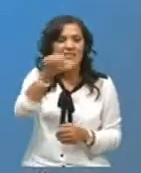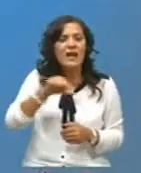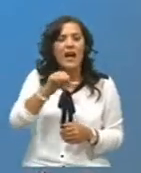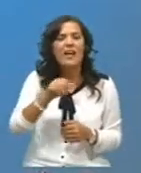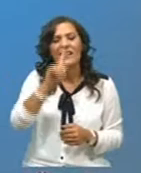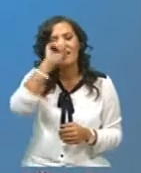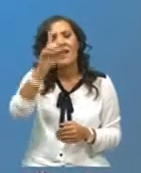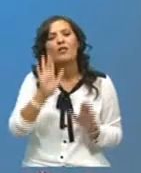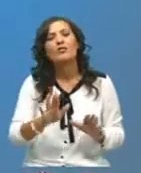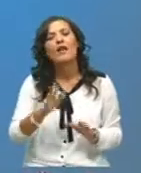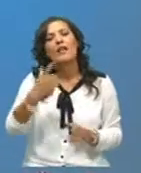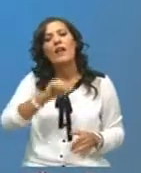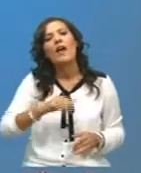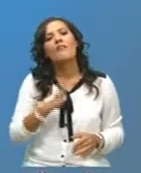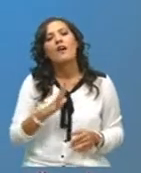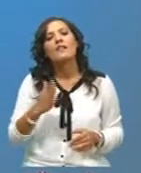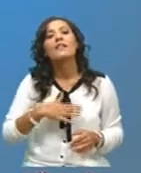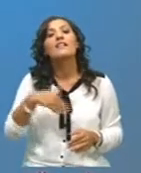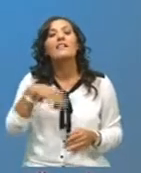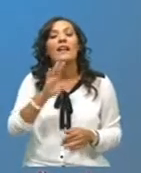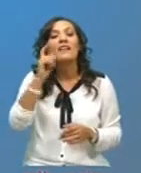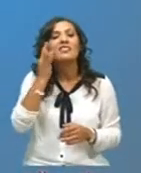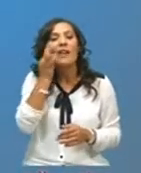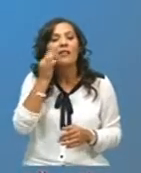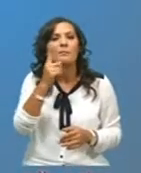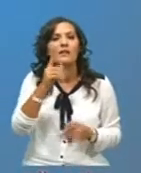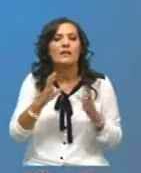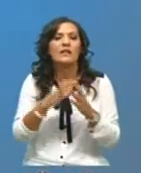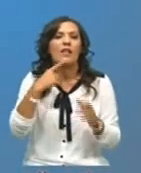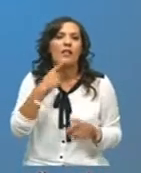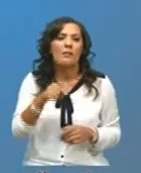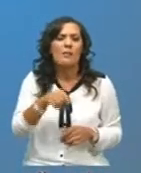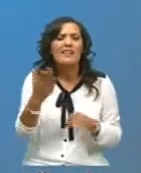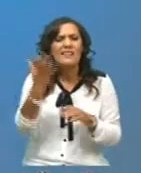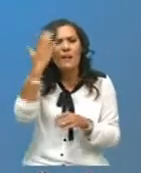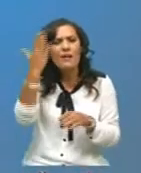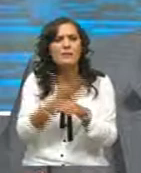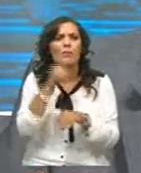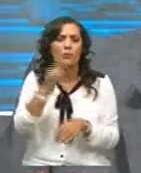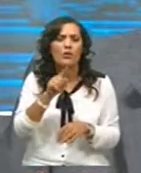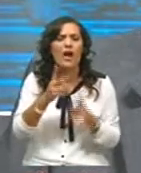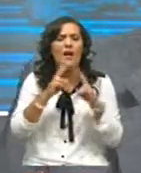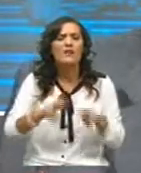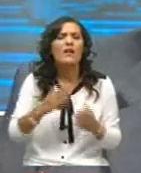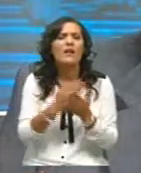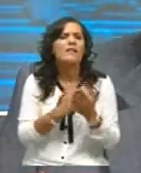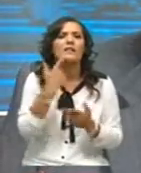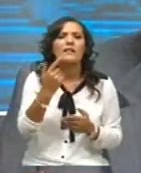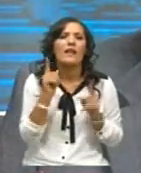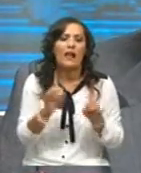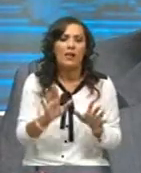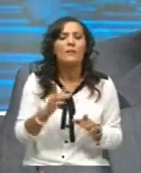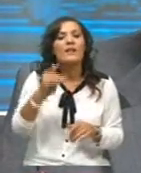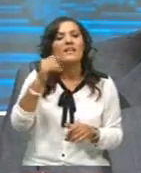kitlesi öyle kendi başına duran bir kitle değildir canlı bir kitledir temel sebebi budur da ayrıntısına girmeye Tamam sigara dedi